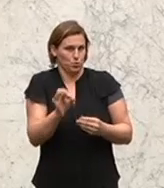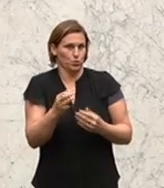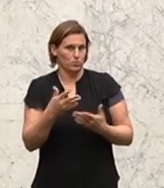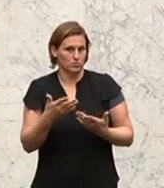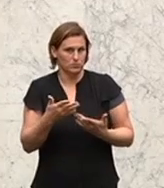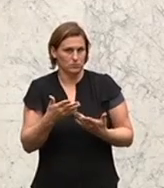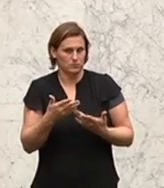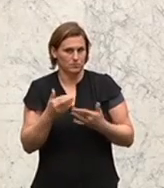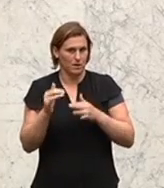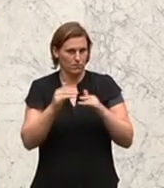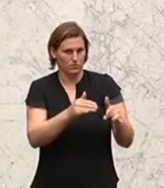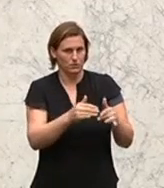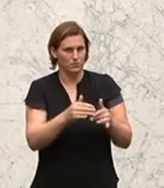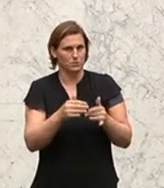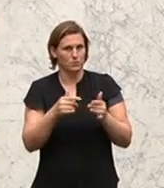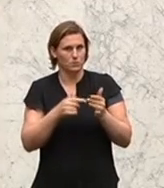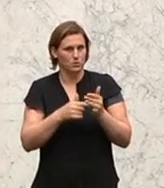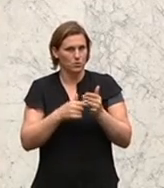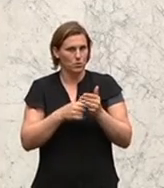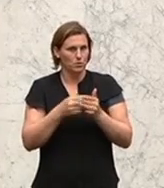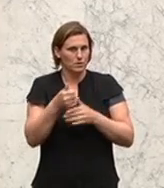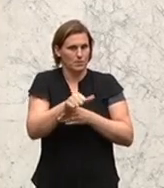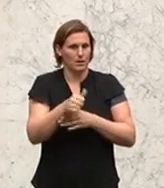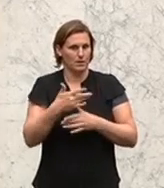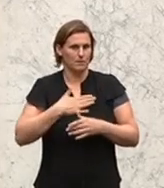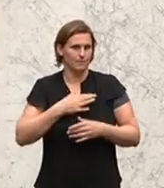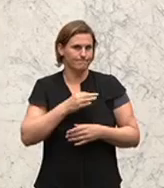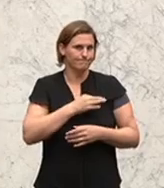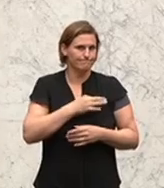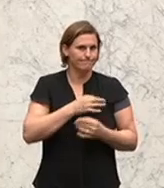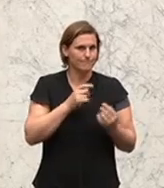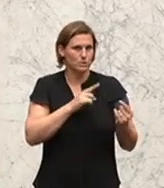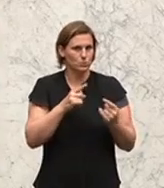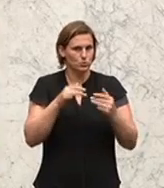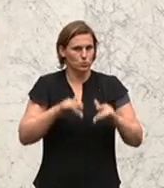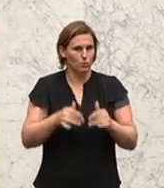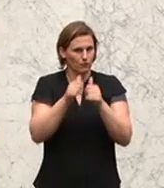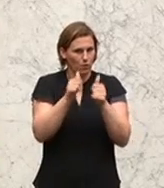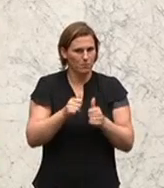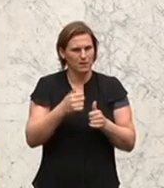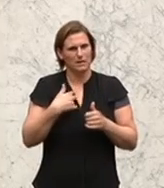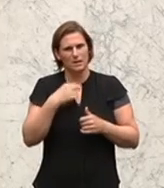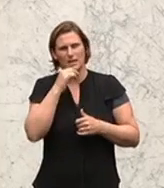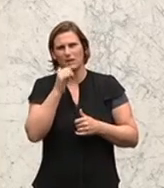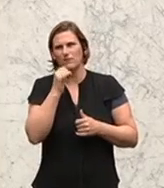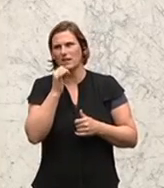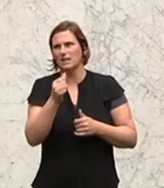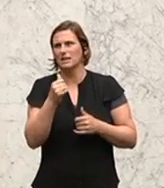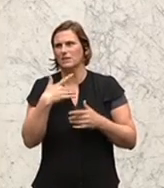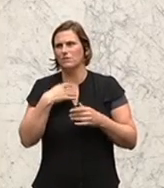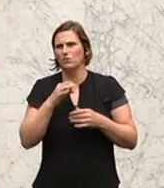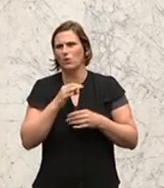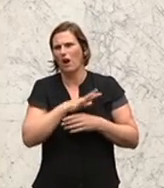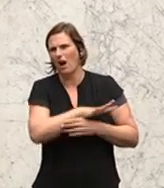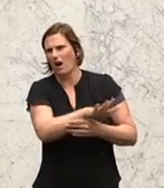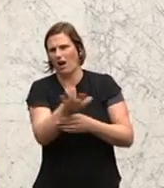Dienst. Noch dazu ist meine Angst immer bei diesen Art von Diskussionen, ich will nicht einen Apparat mit